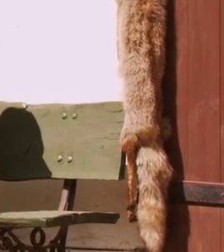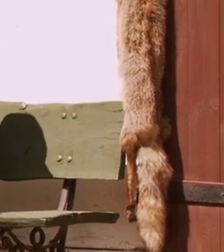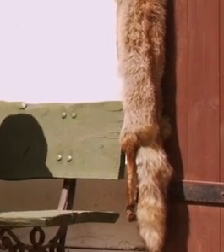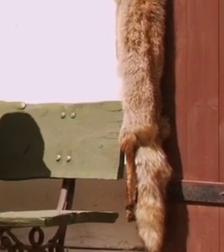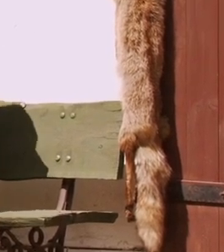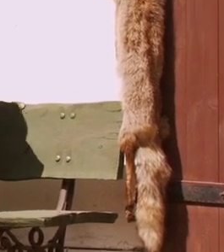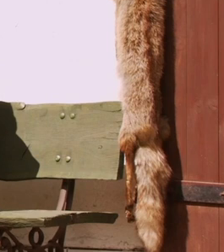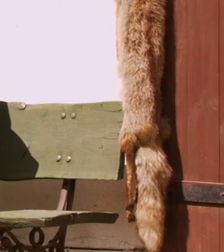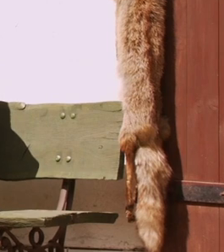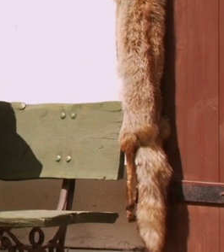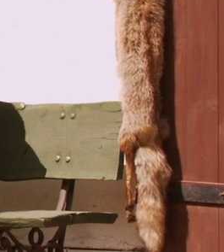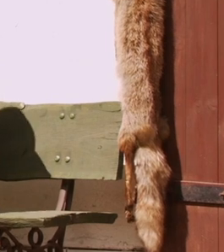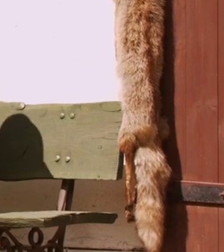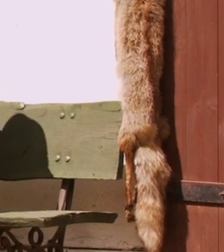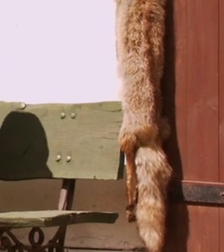wziąłbym ja ciebie.